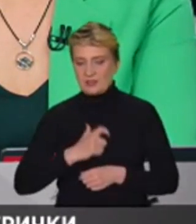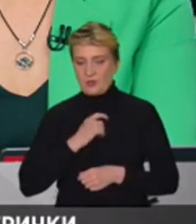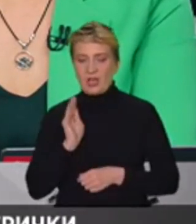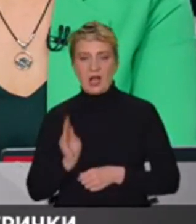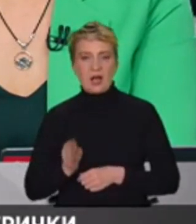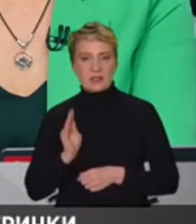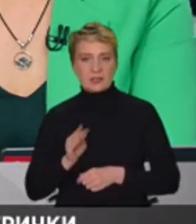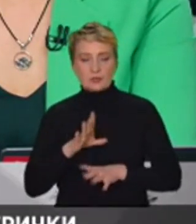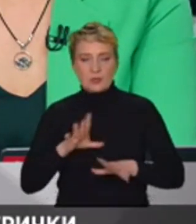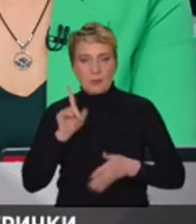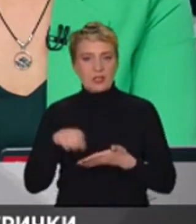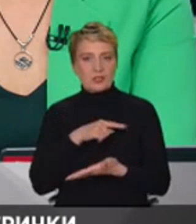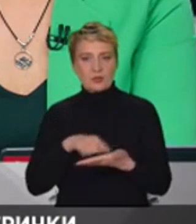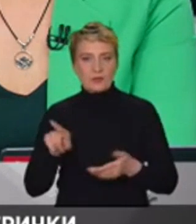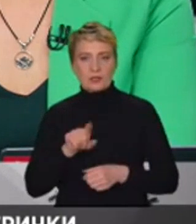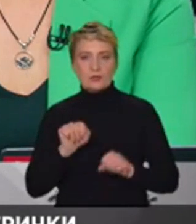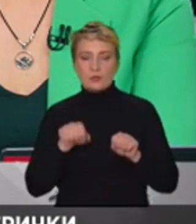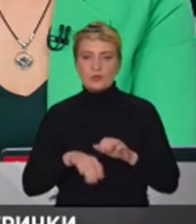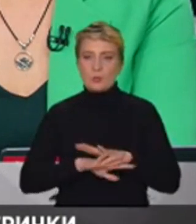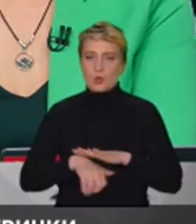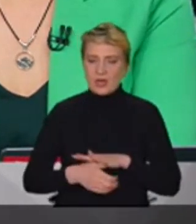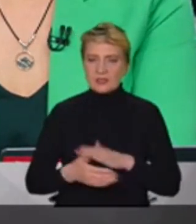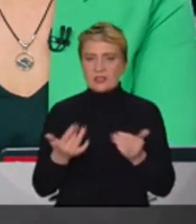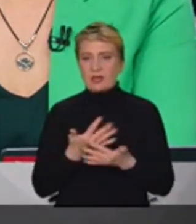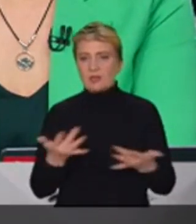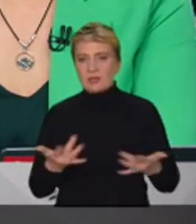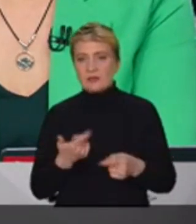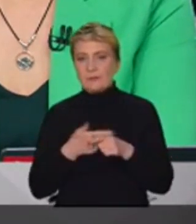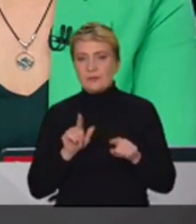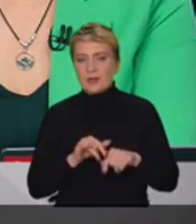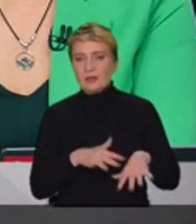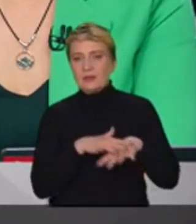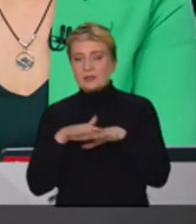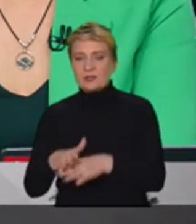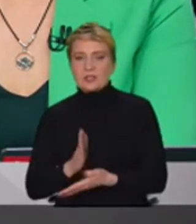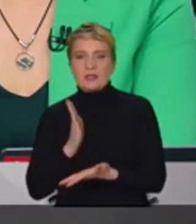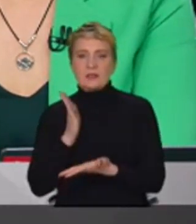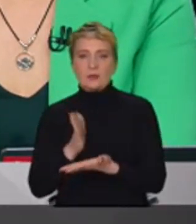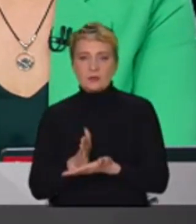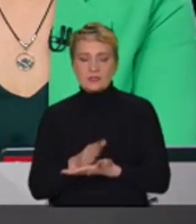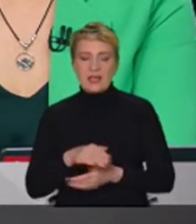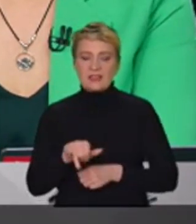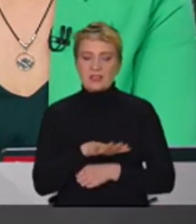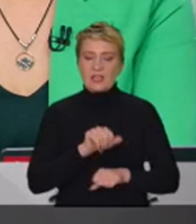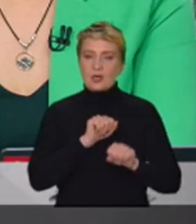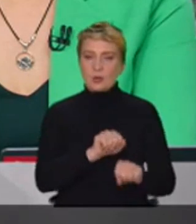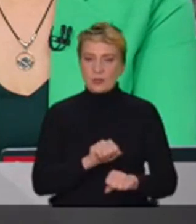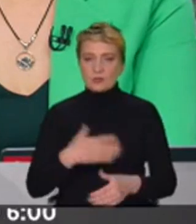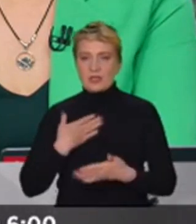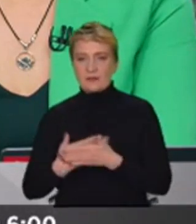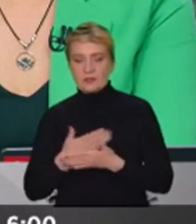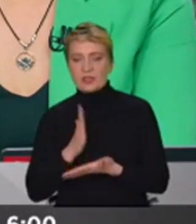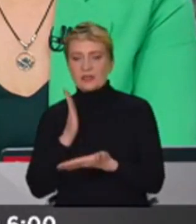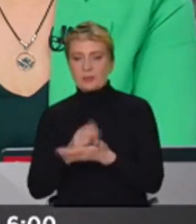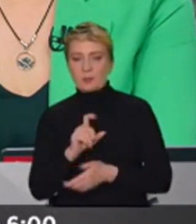было недоверия, что мы что-то можем украсть и так далее. Все перечисляется напрямую ТРО, напрямую волонтерам, напрямую